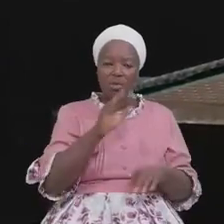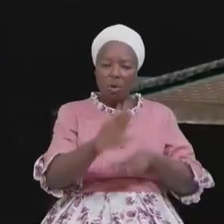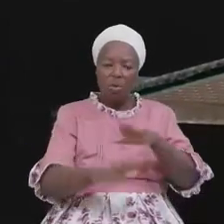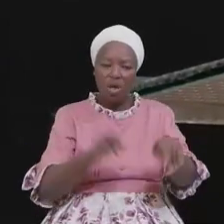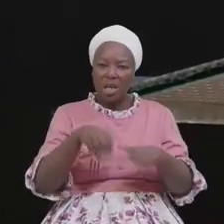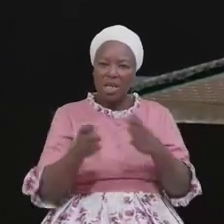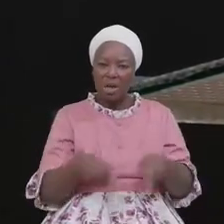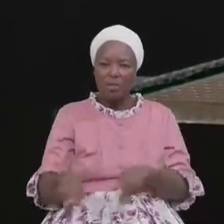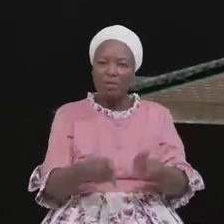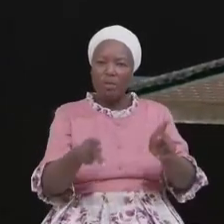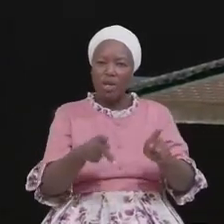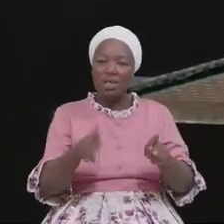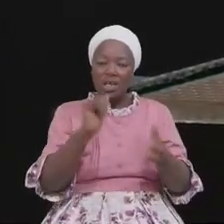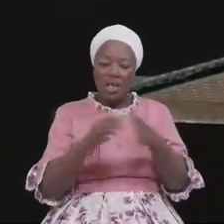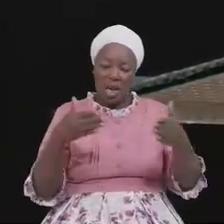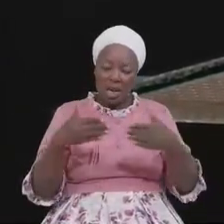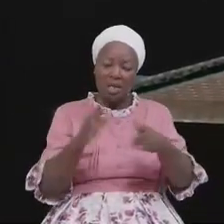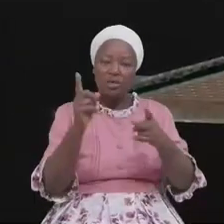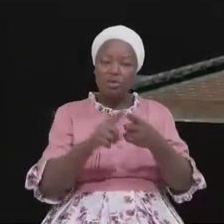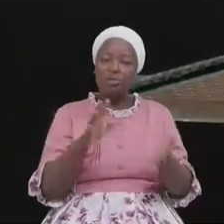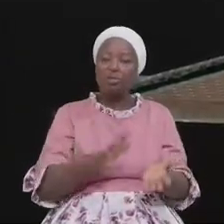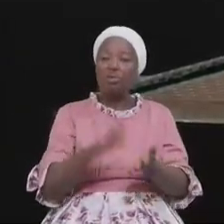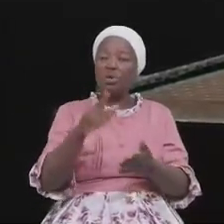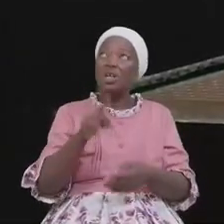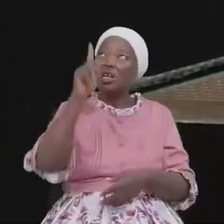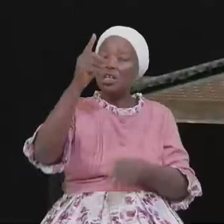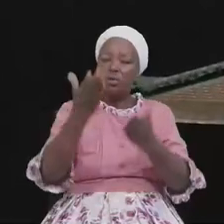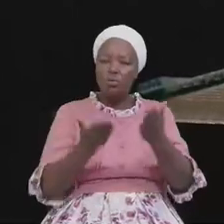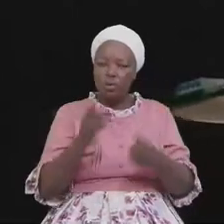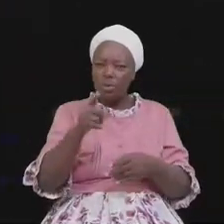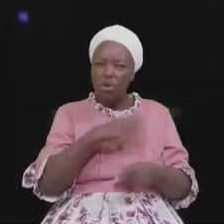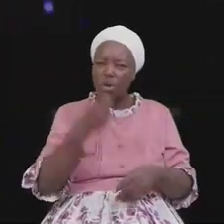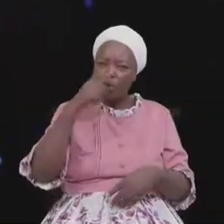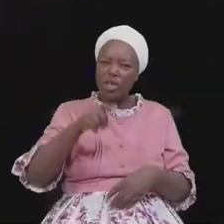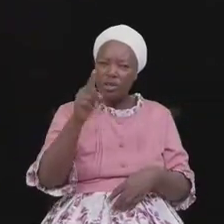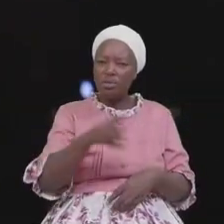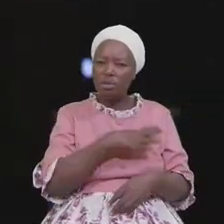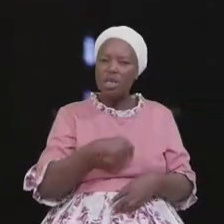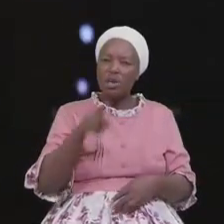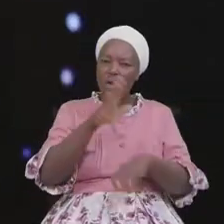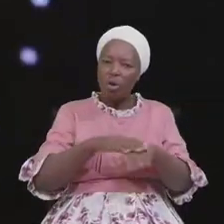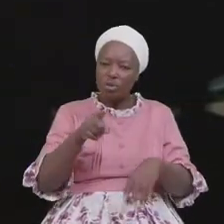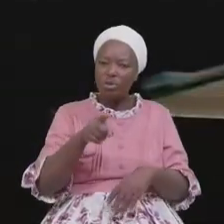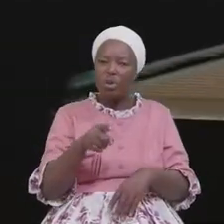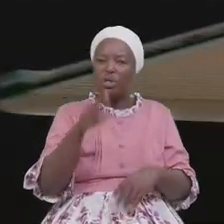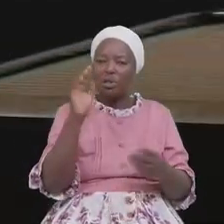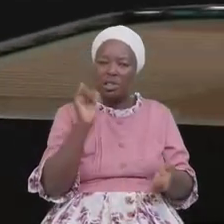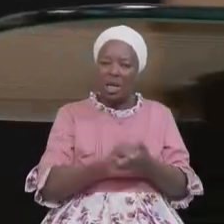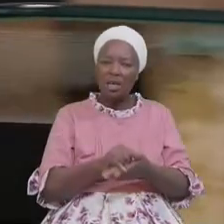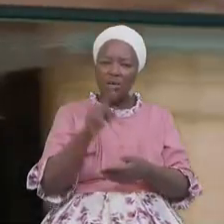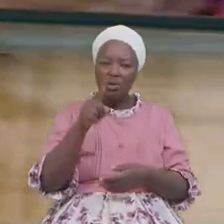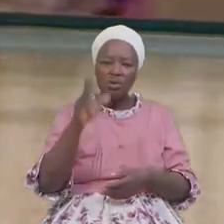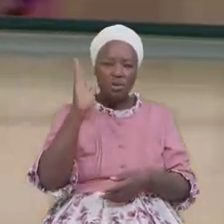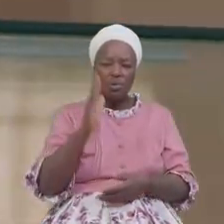le sentier qui conduit à la gloire. Il veut que, il te commande, il t'appelle à